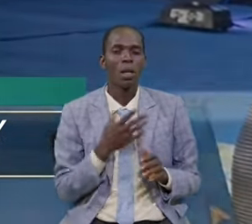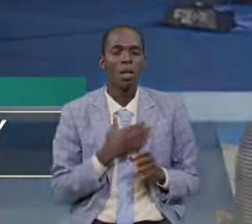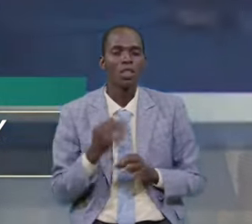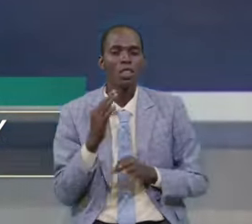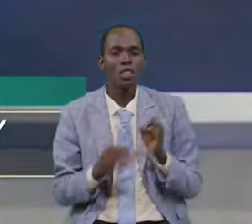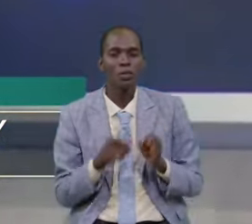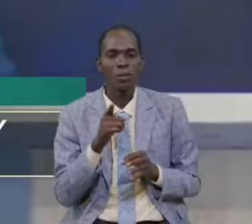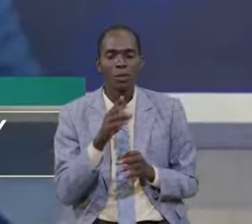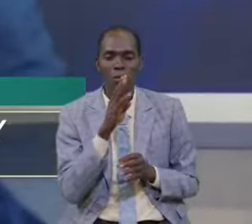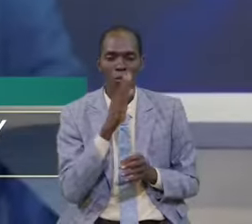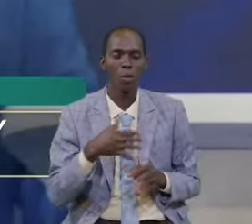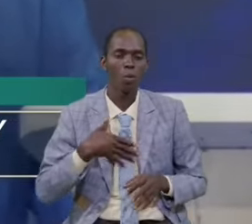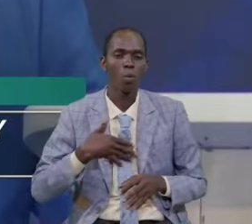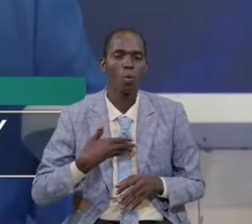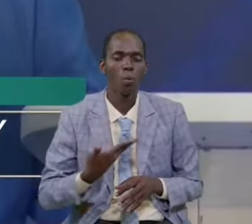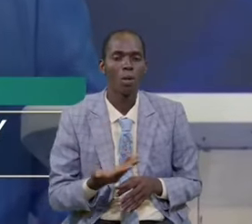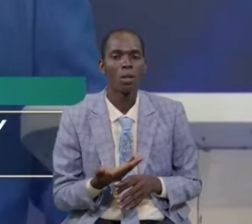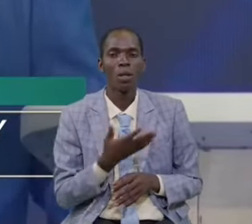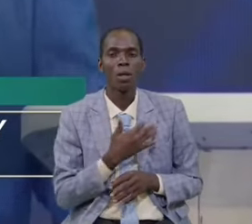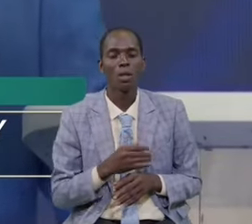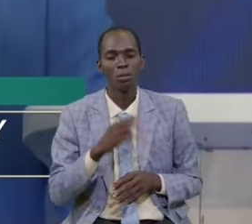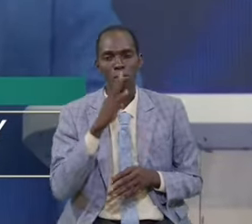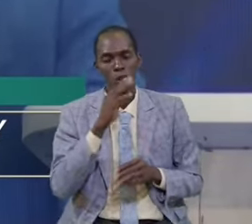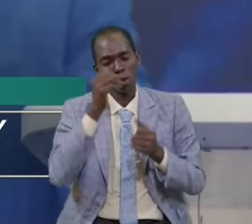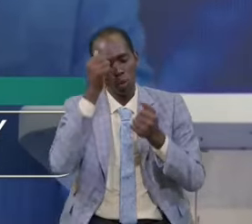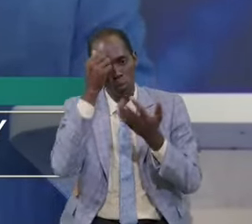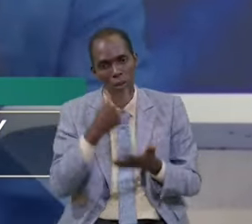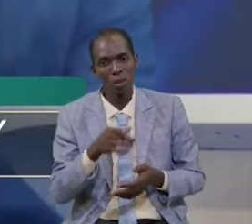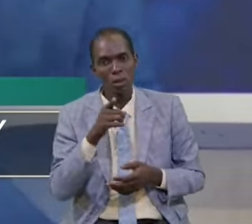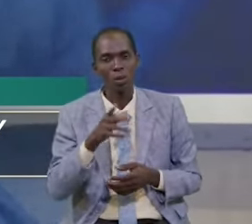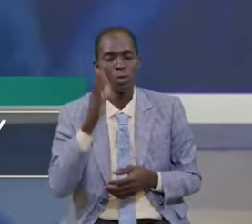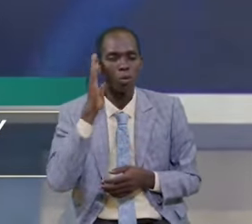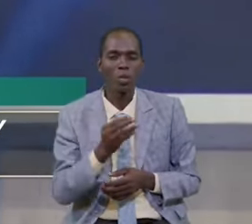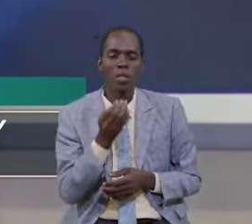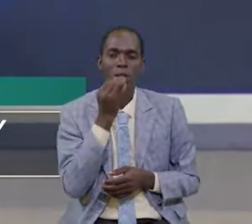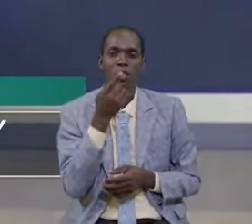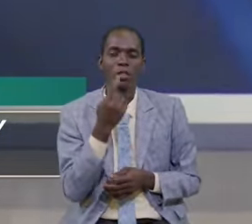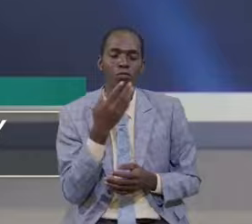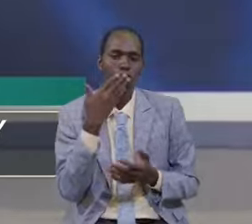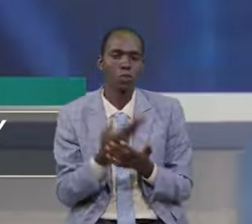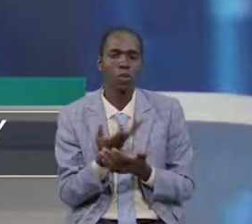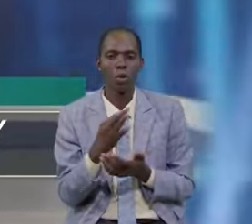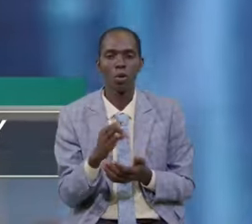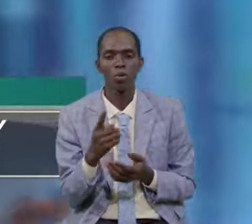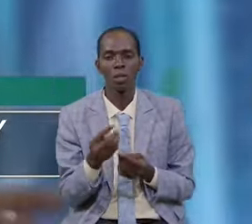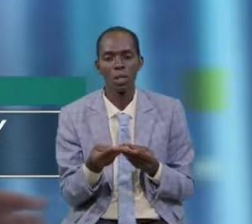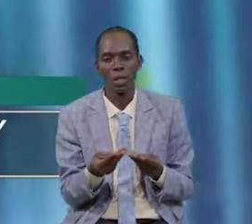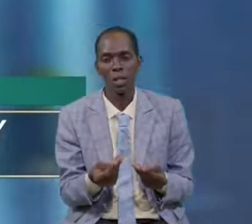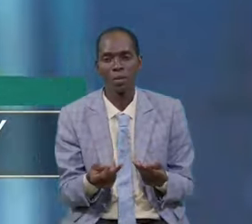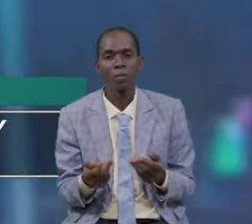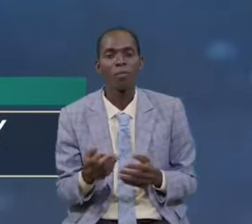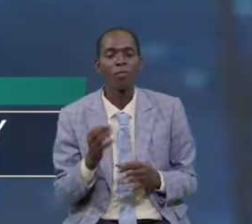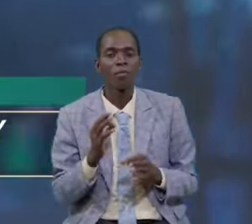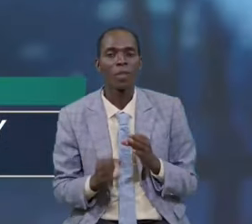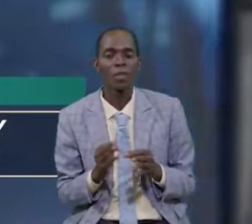volonté et que vous êtes docile, vous mangerez les meilleures productions du pays. Maintenant, avoir la bonne